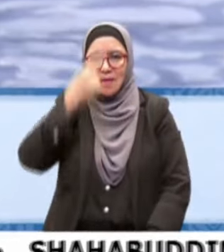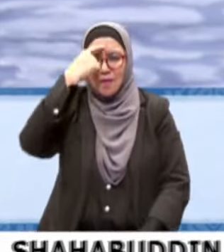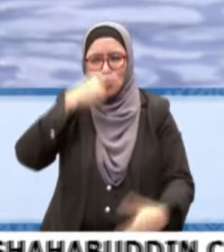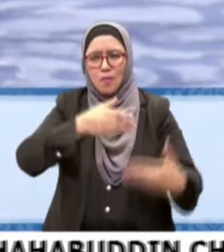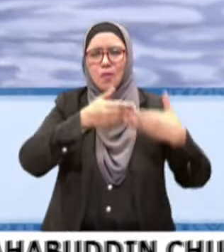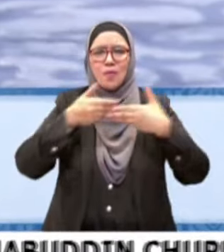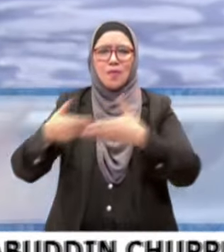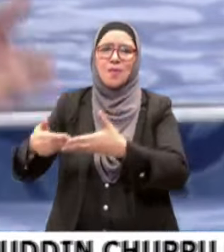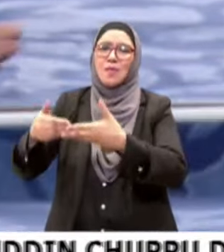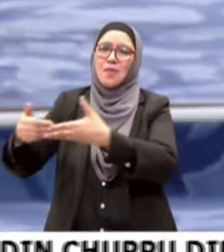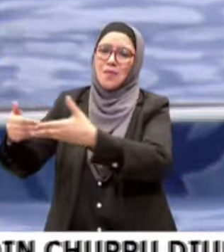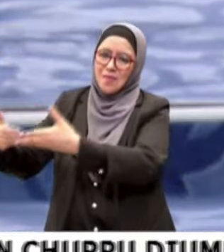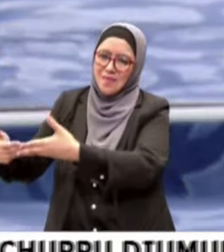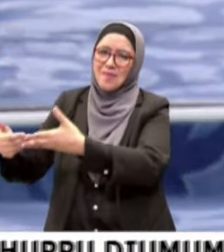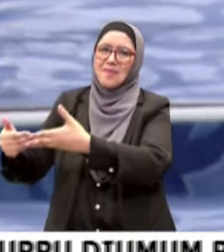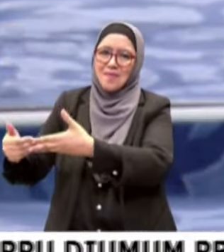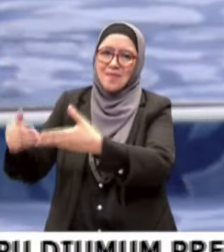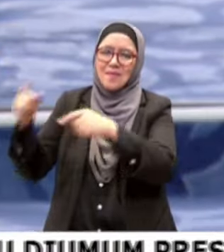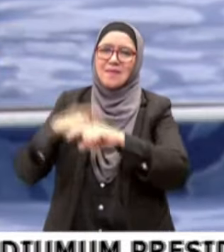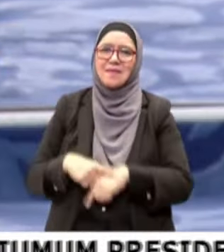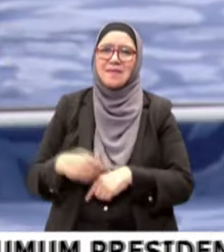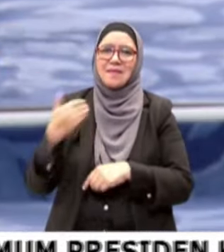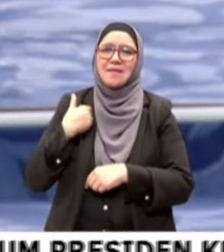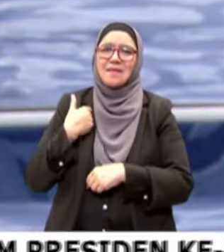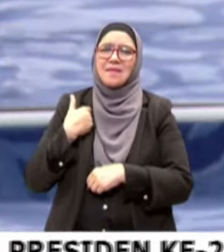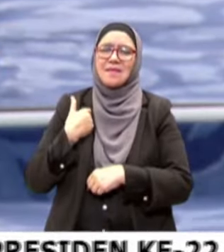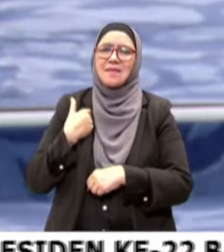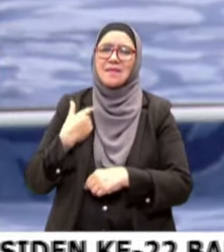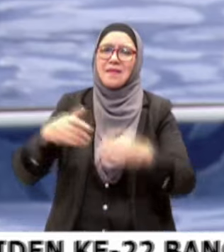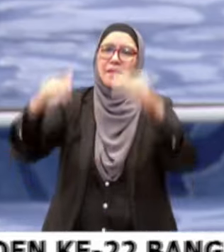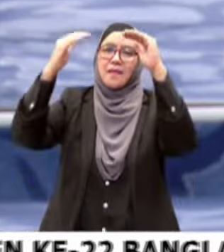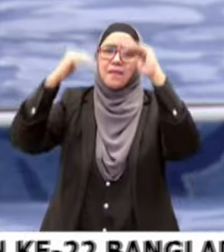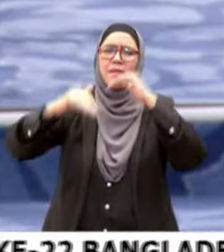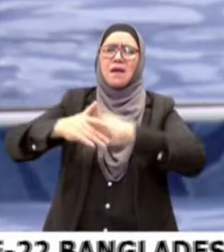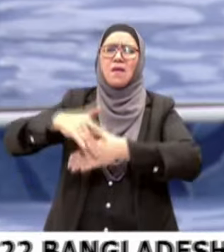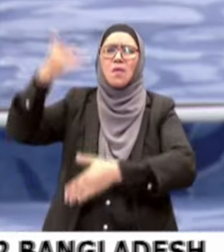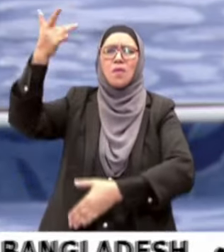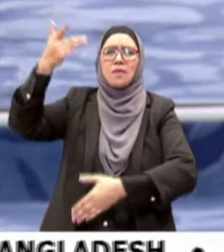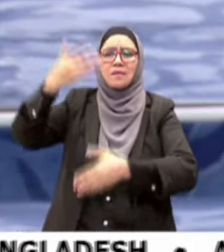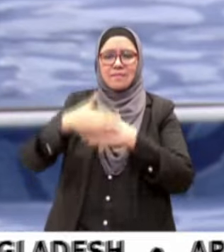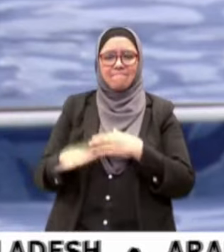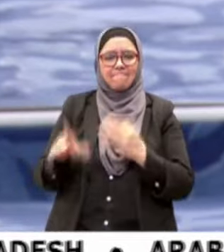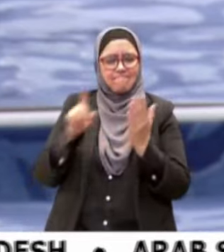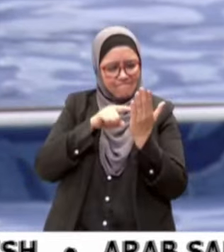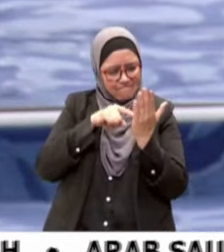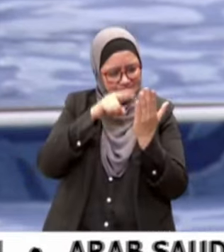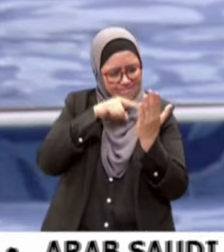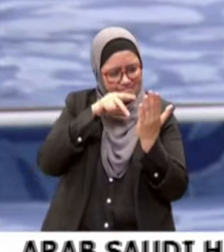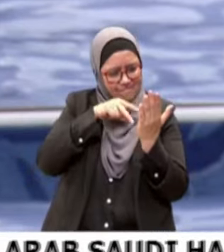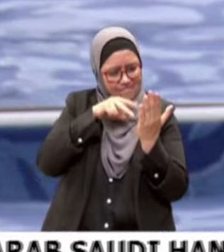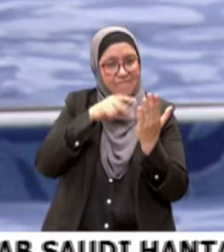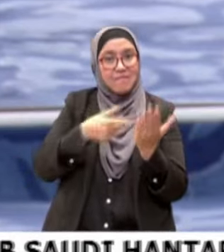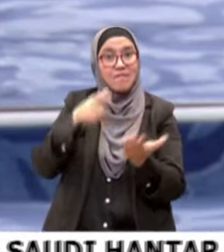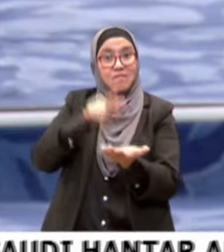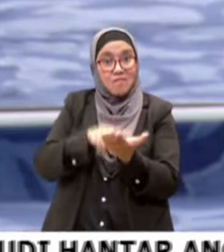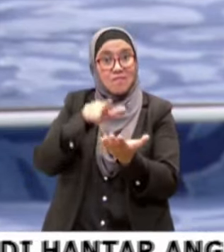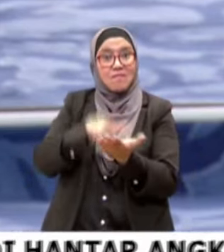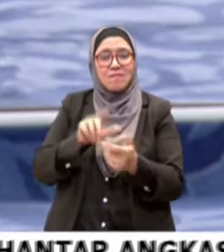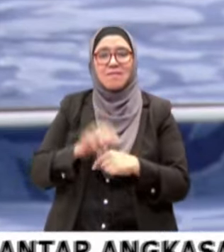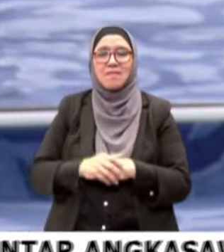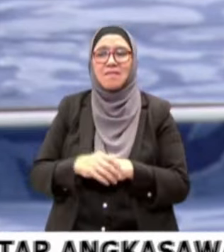di peringkat awal setelah kita lihat laporan-laporan yang dikemukakan dan saya percaya dapat-dapat yang berkenaan